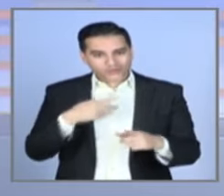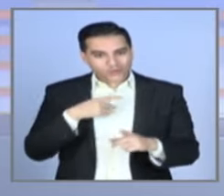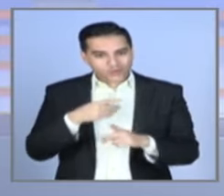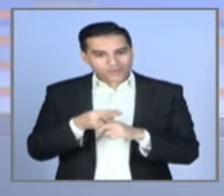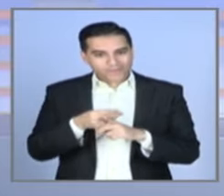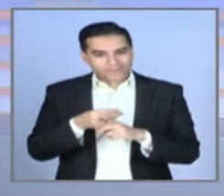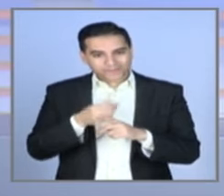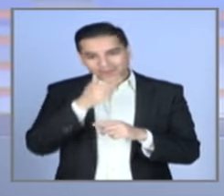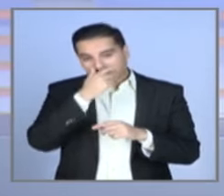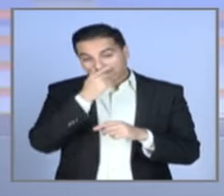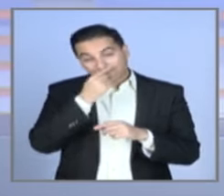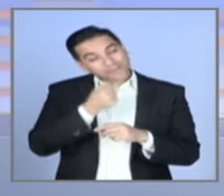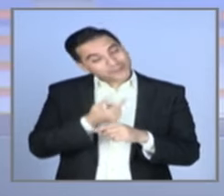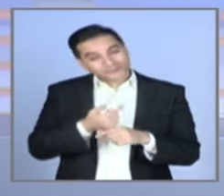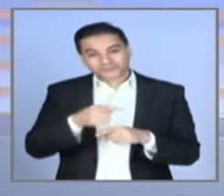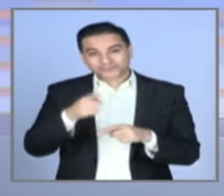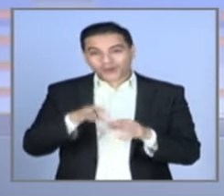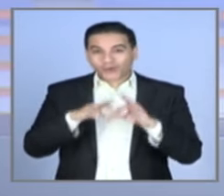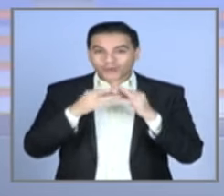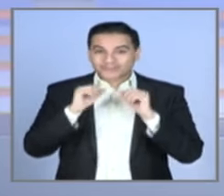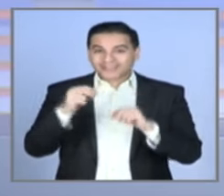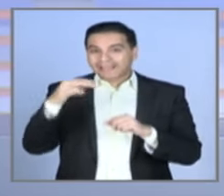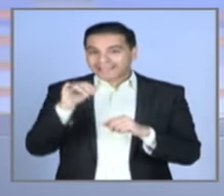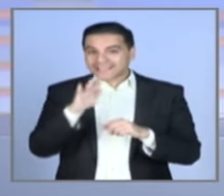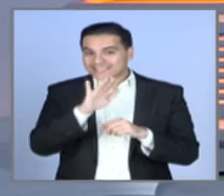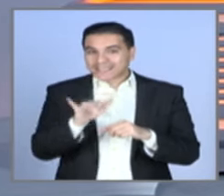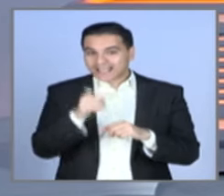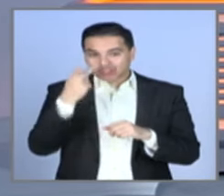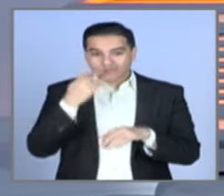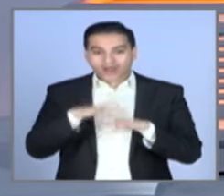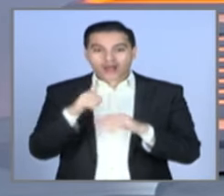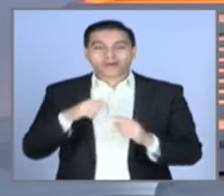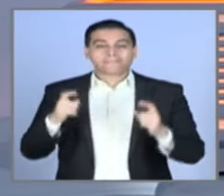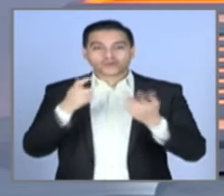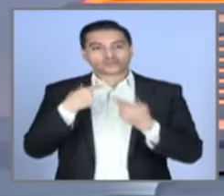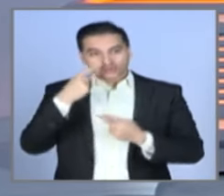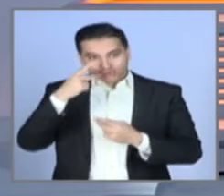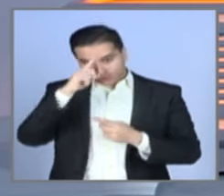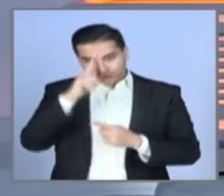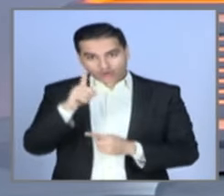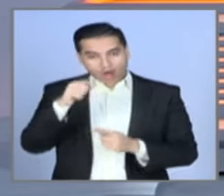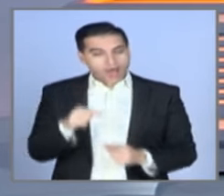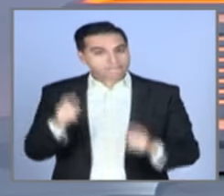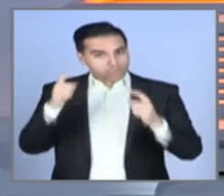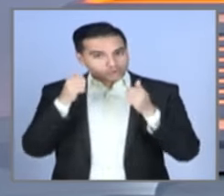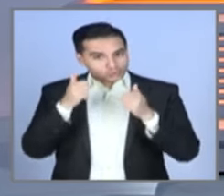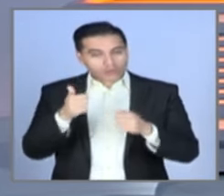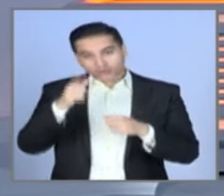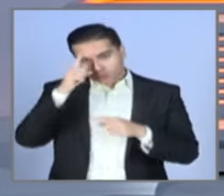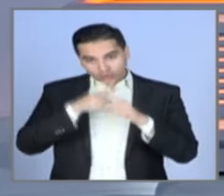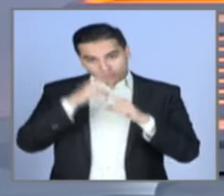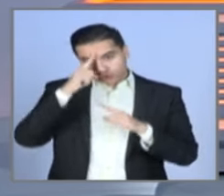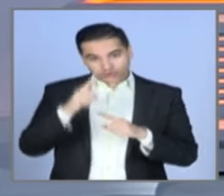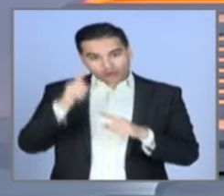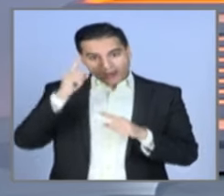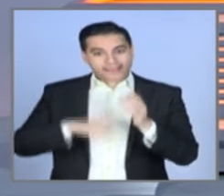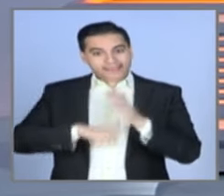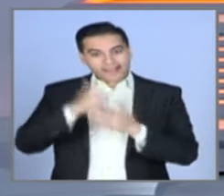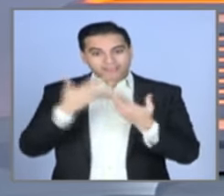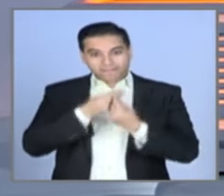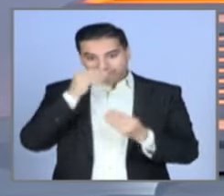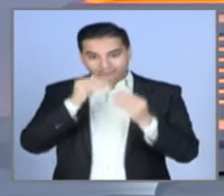تمام. عائلة عيسى، متوقعين ايه من ماتش النهارده؟ ان شاء الله يكون ماتش كويس، وباذن الله ونكسب يعني